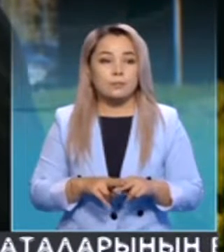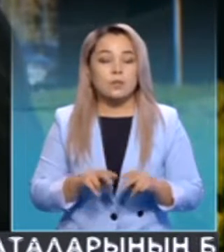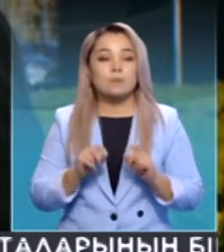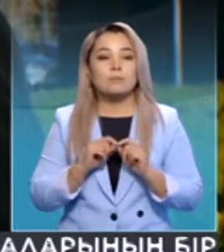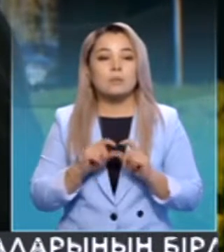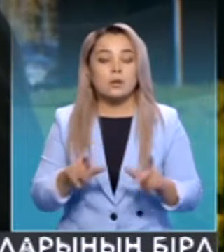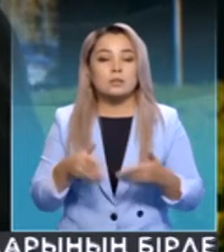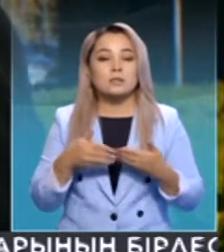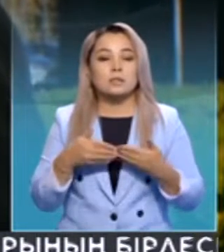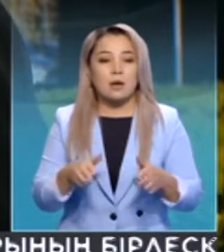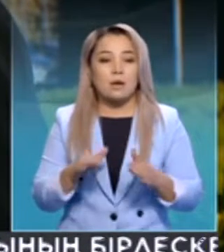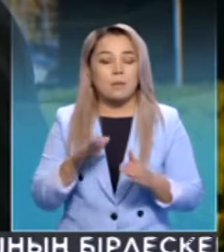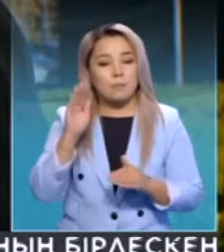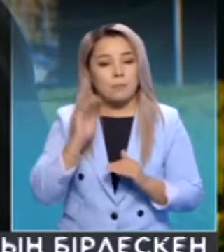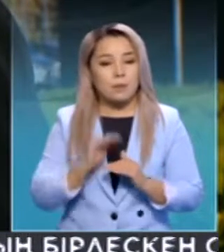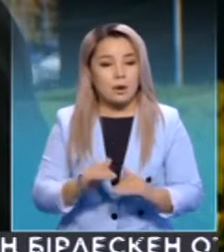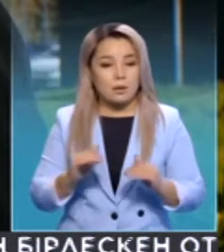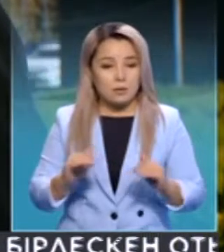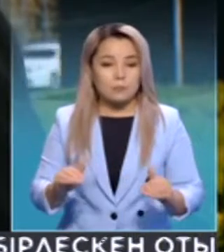мектепті бітіріп жатқан бала